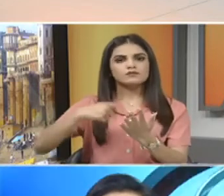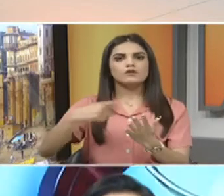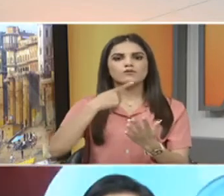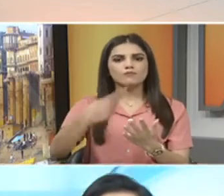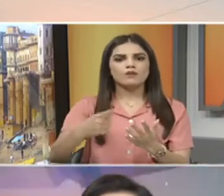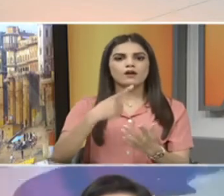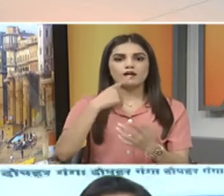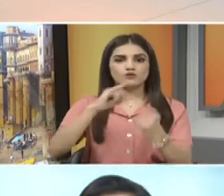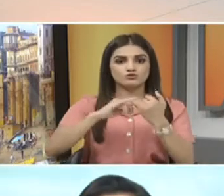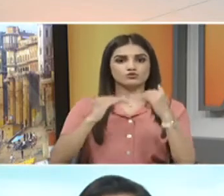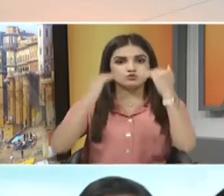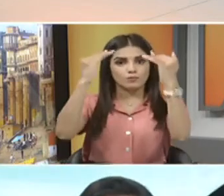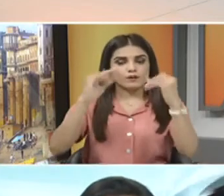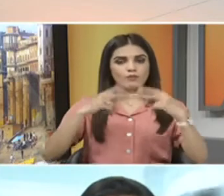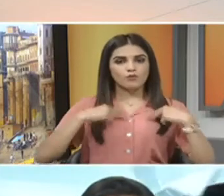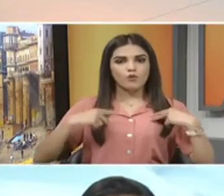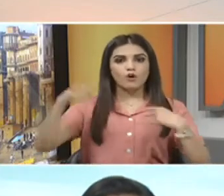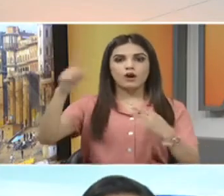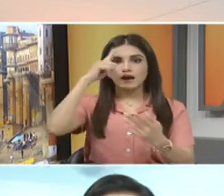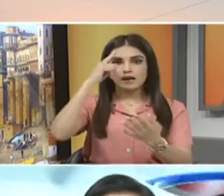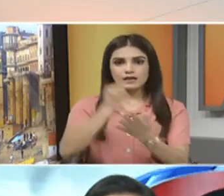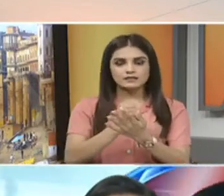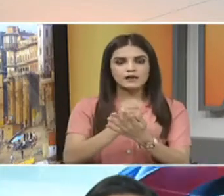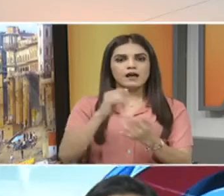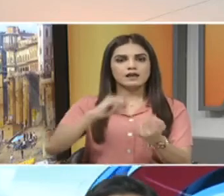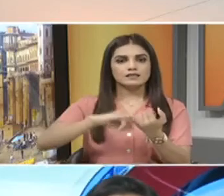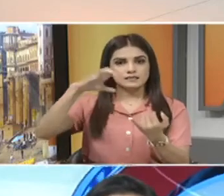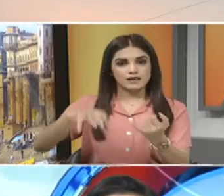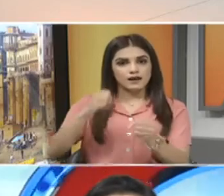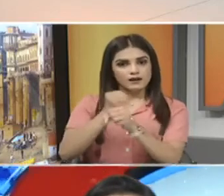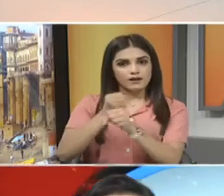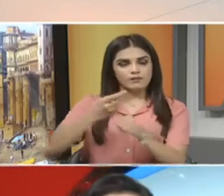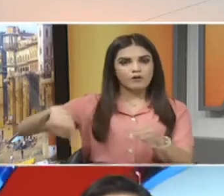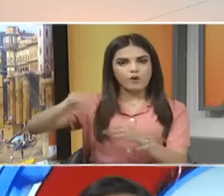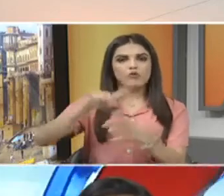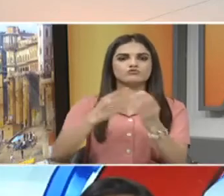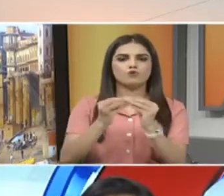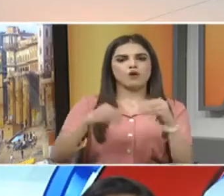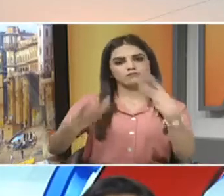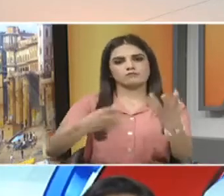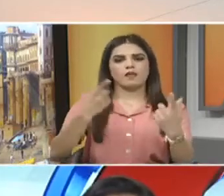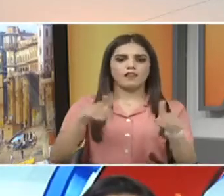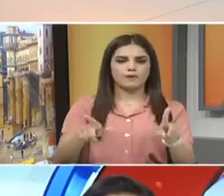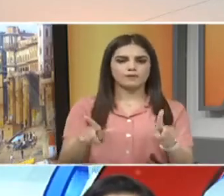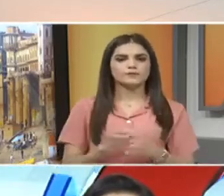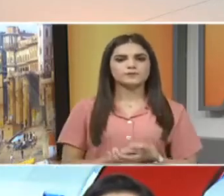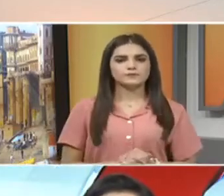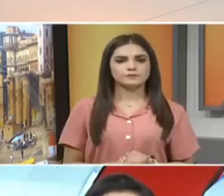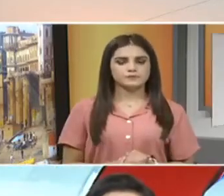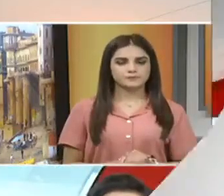कहा कि सुप्रीम कोर्ट के निर्देशानुसार राज्य सरकार भर्तियां कर सकती है।